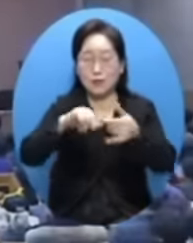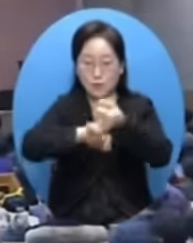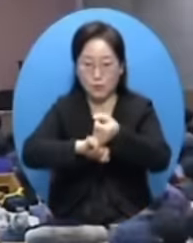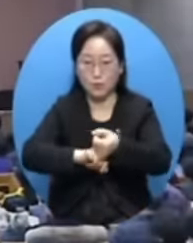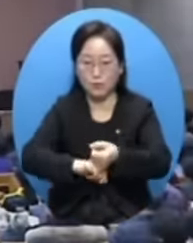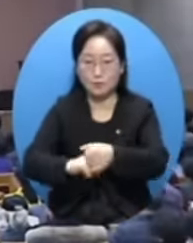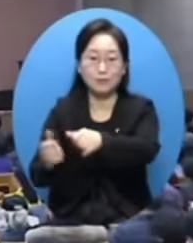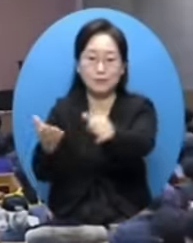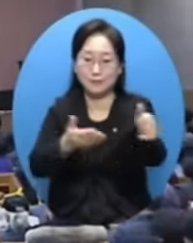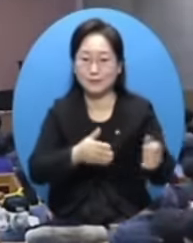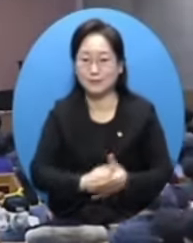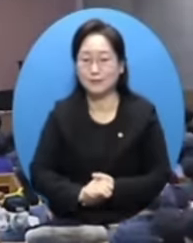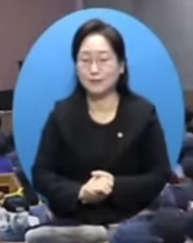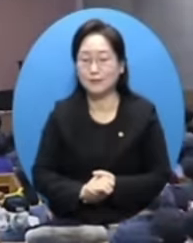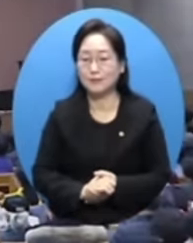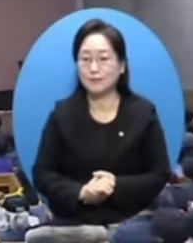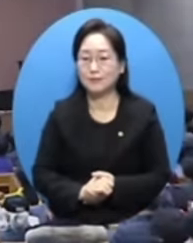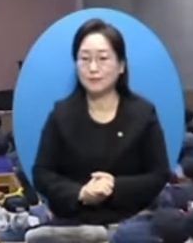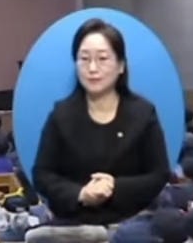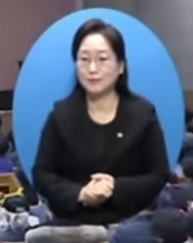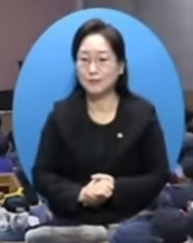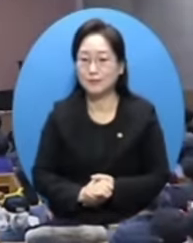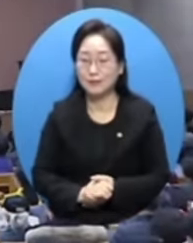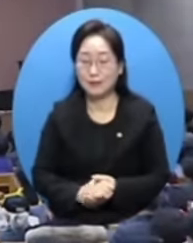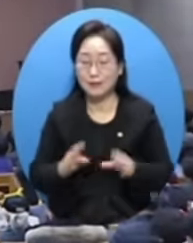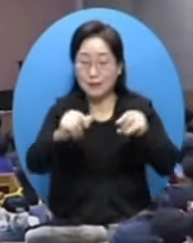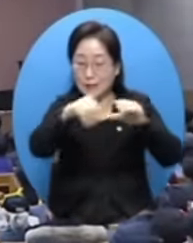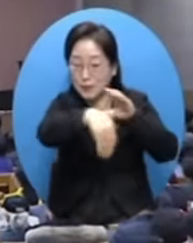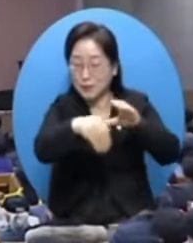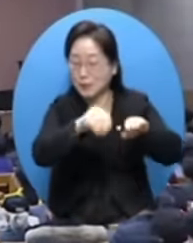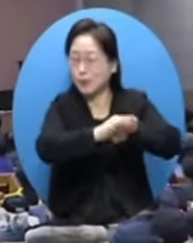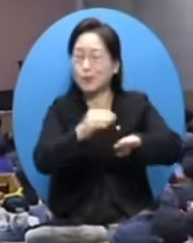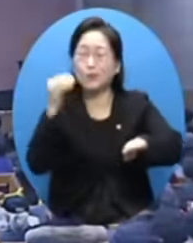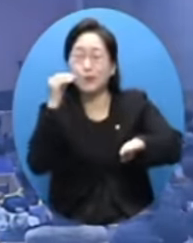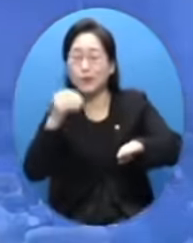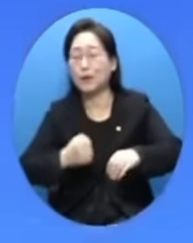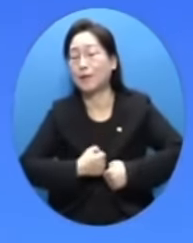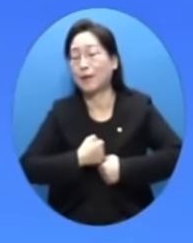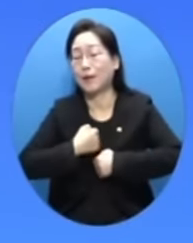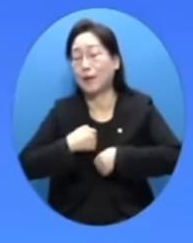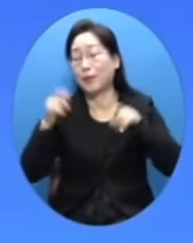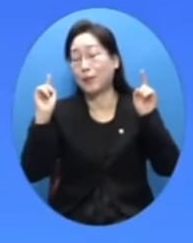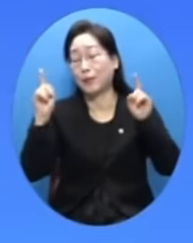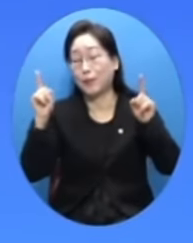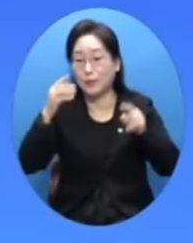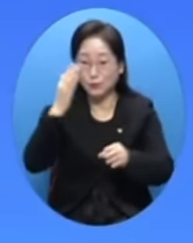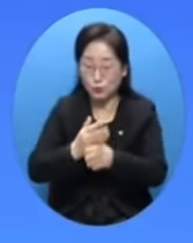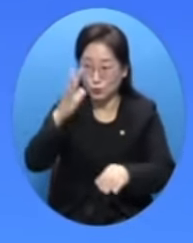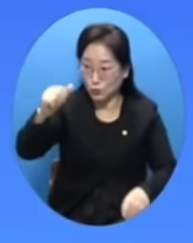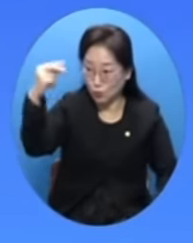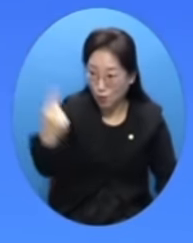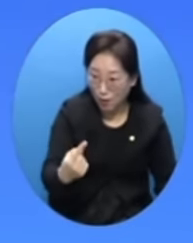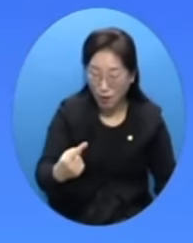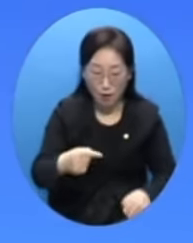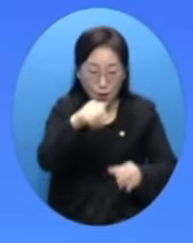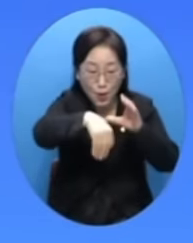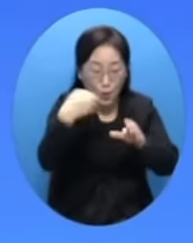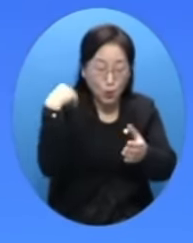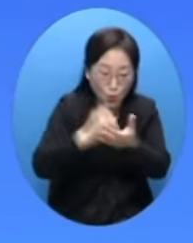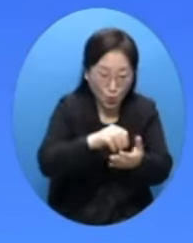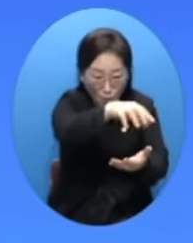되시기를 바랍니다 아멘 땅에 파묻어 놓고 괴를 피고 있다가 주이 오니까 서로 꺼내